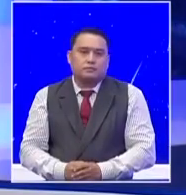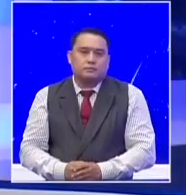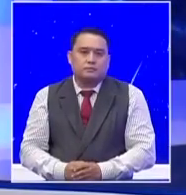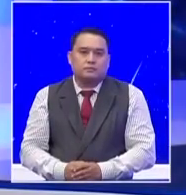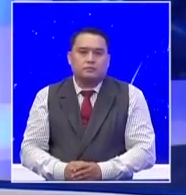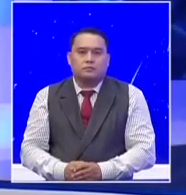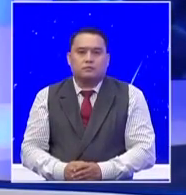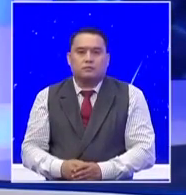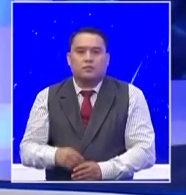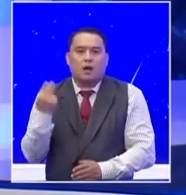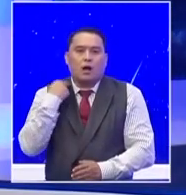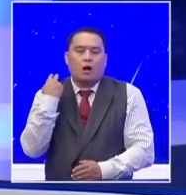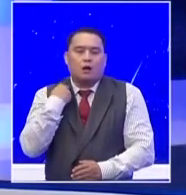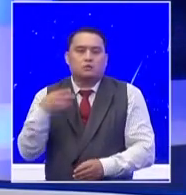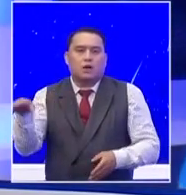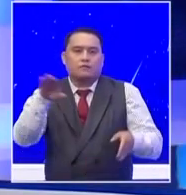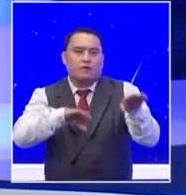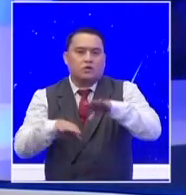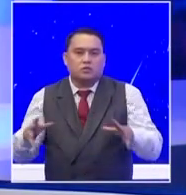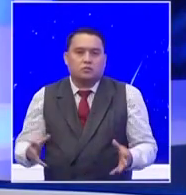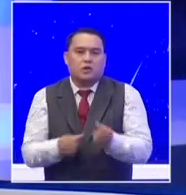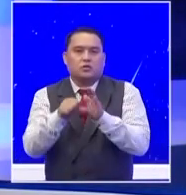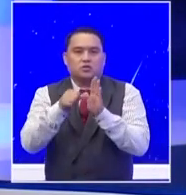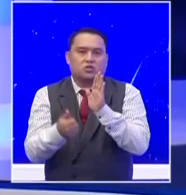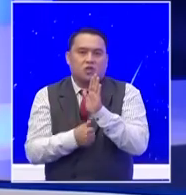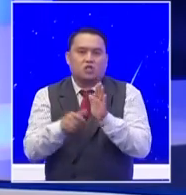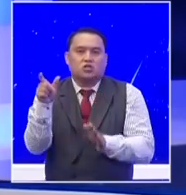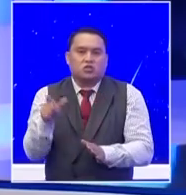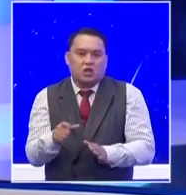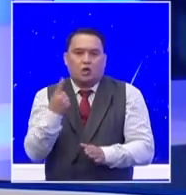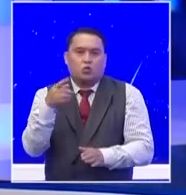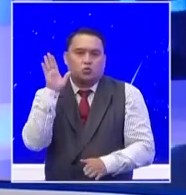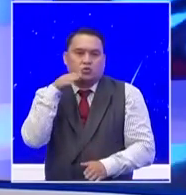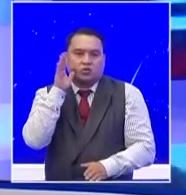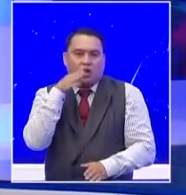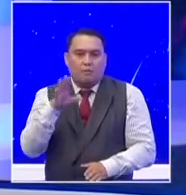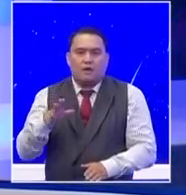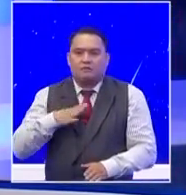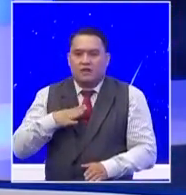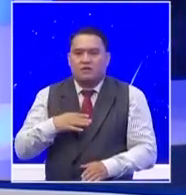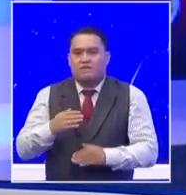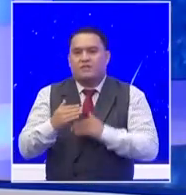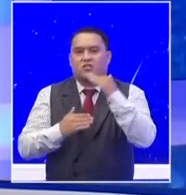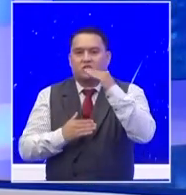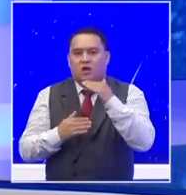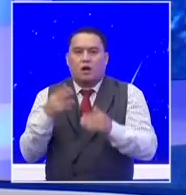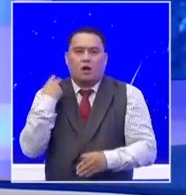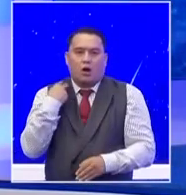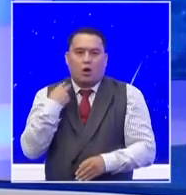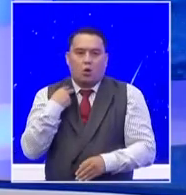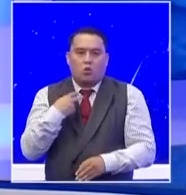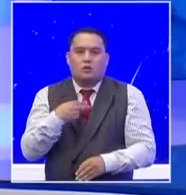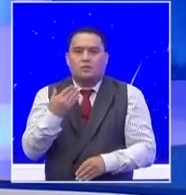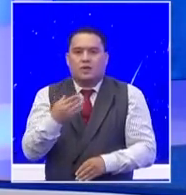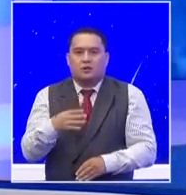В английских горах 16 человек спасали одну собаку. На спуске с горы Скоффилд-Пайк, высочайшей вершины Англии, у